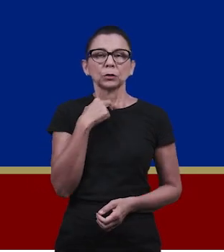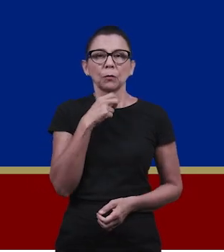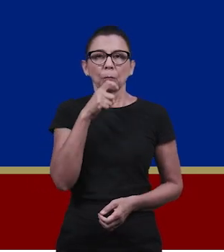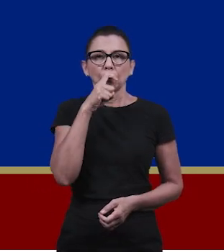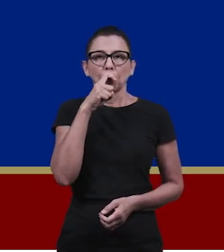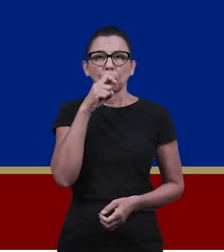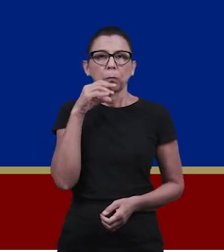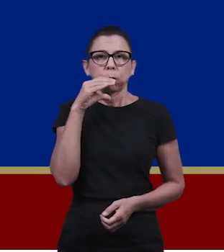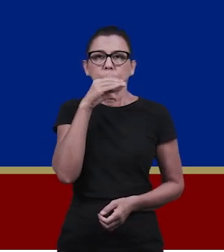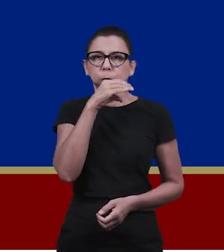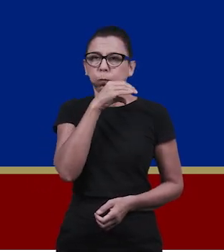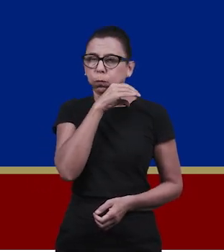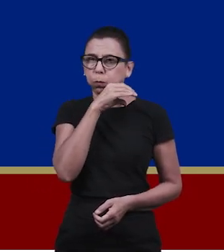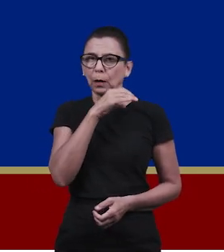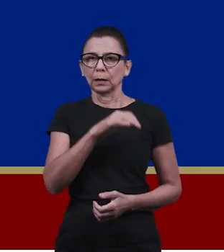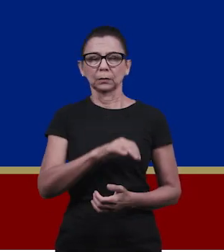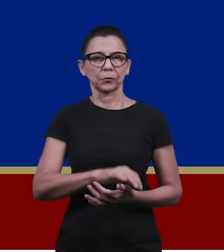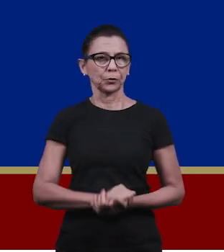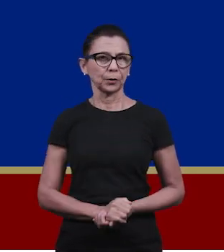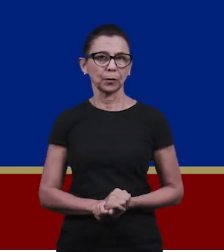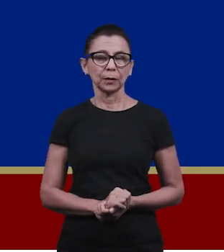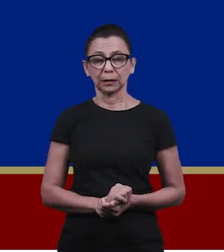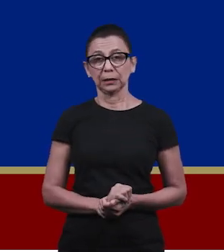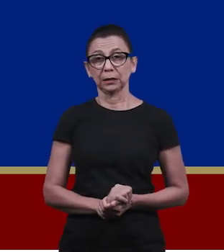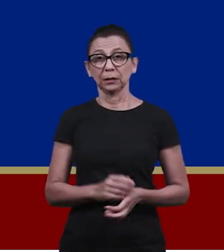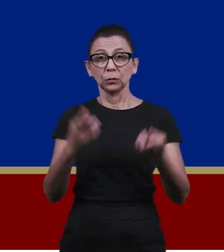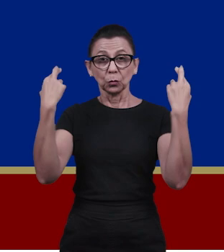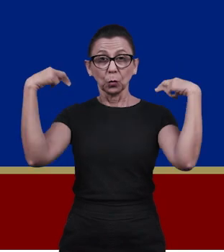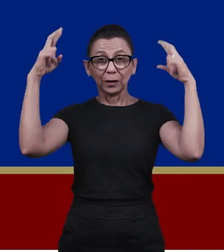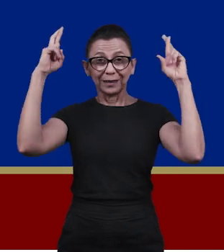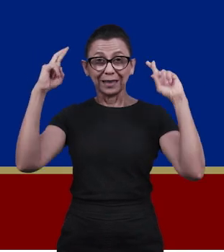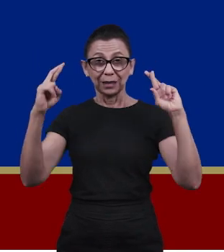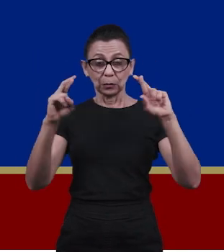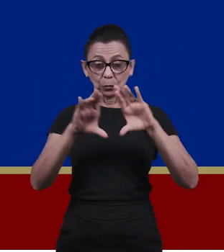полностью, голову с ногами и внутренностями.